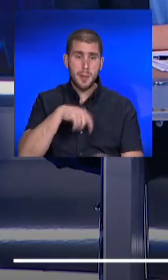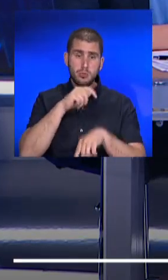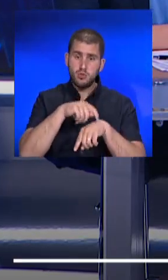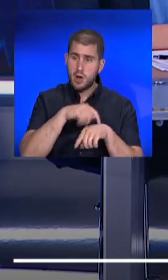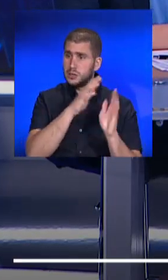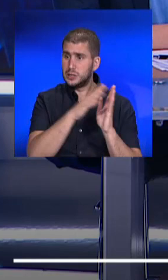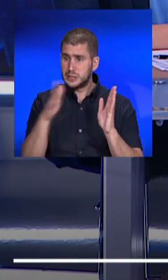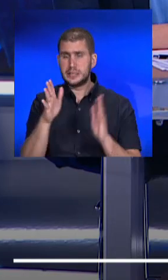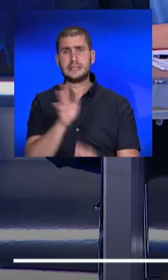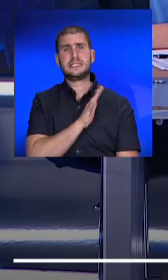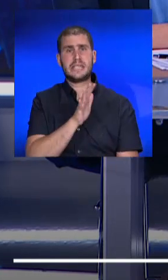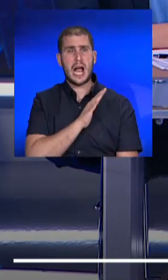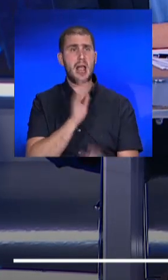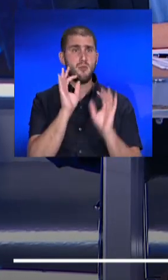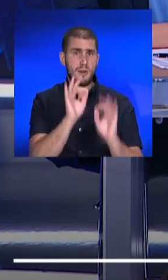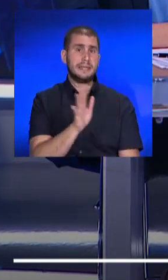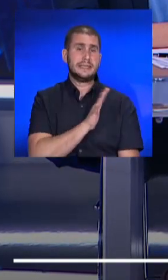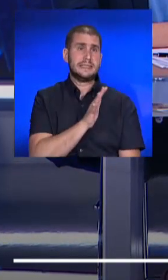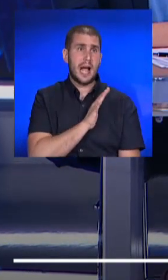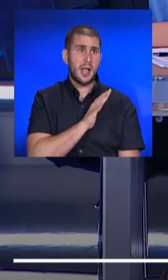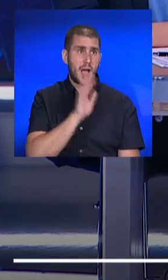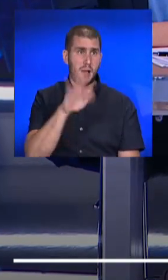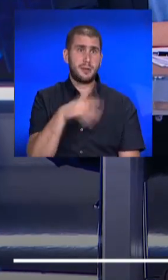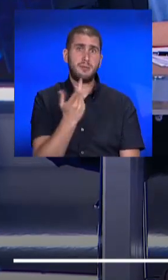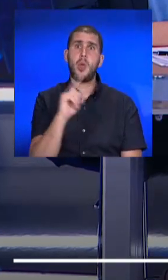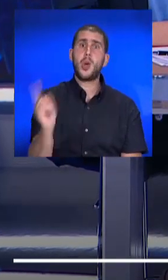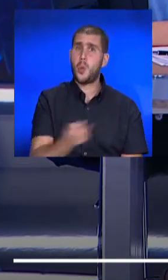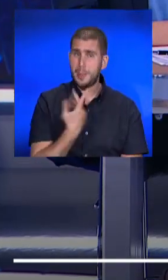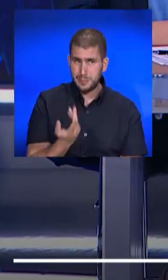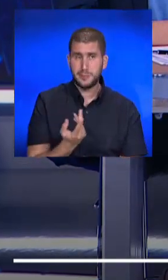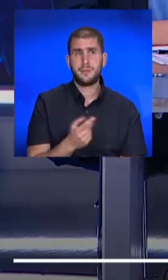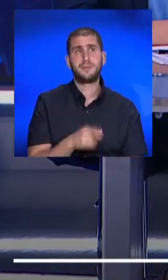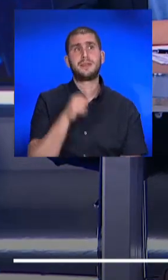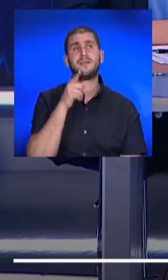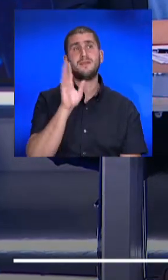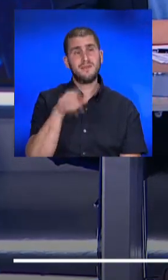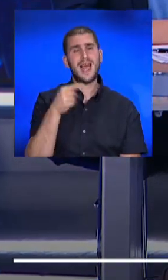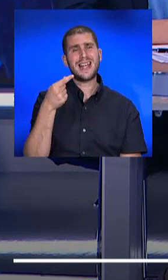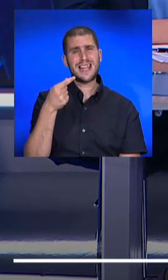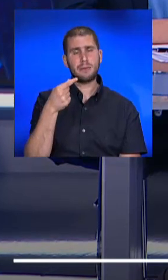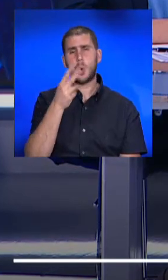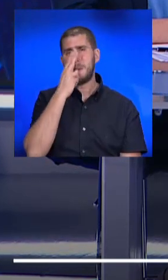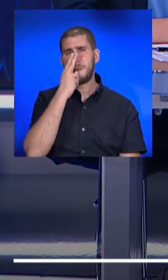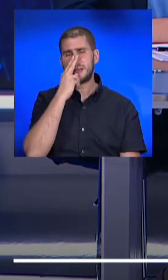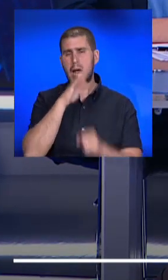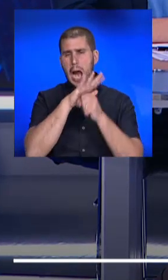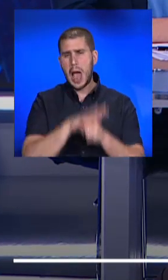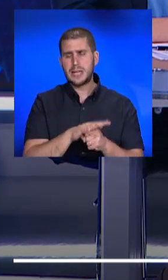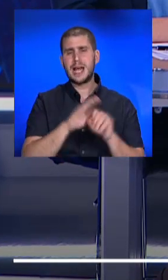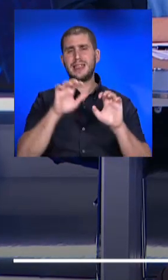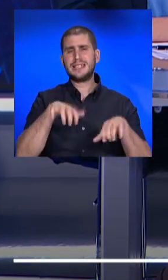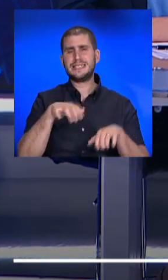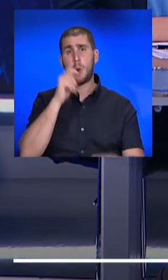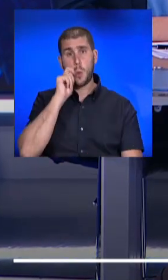זו סכנה להם, סכנה לכולנו, וגם זו מנסה ללחוץ על נשיא אוקראינה.